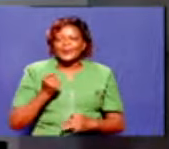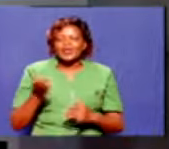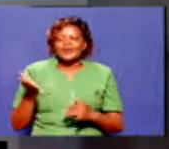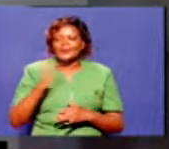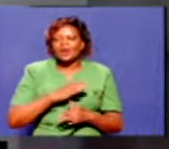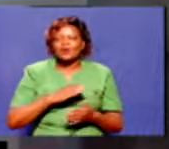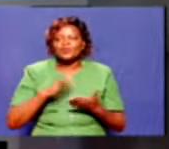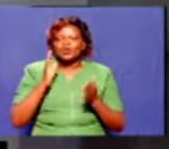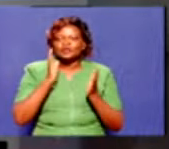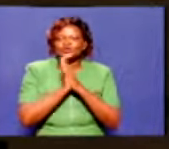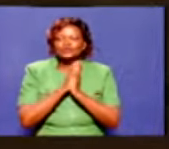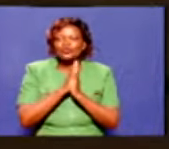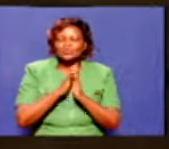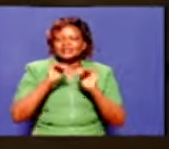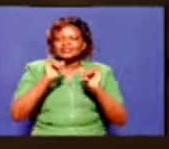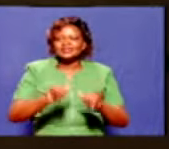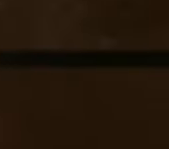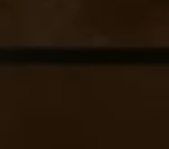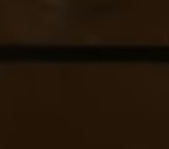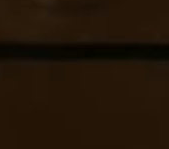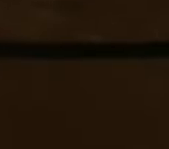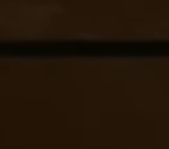zaidi.